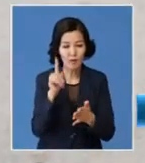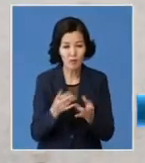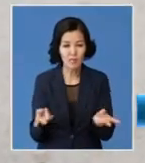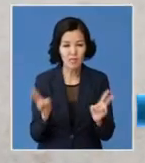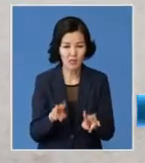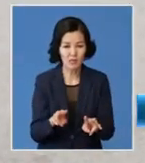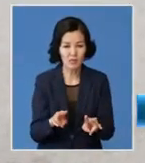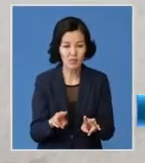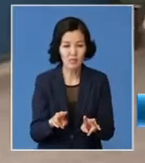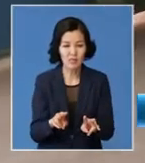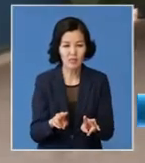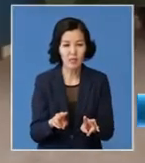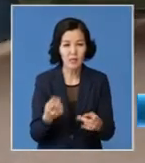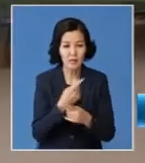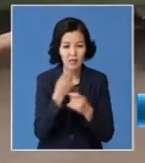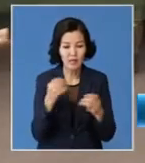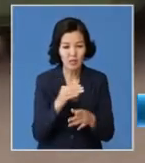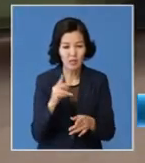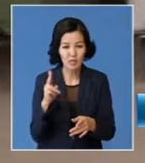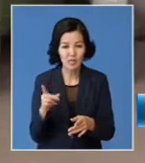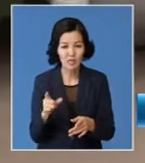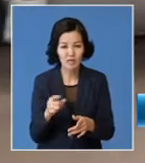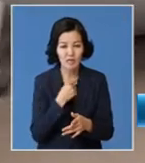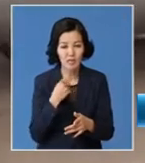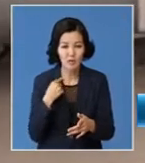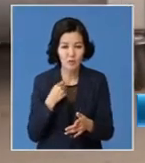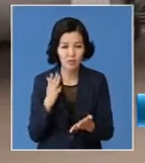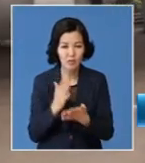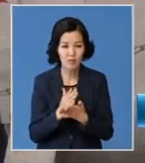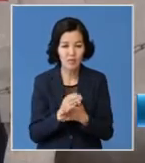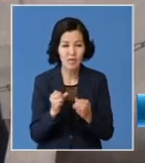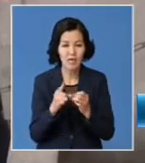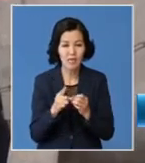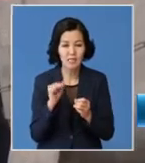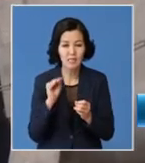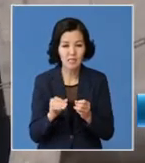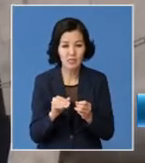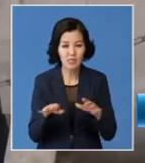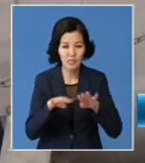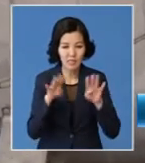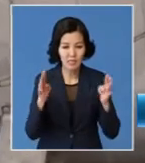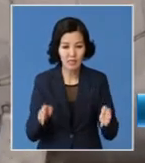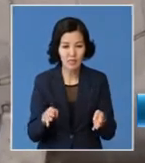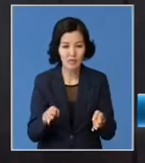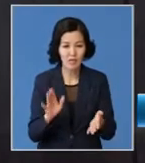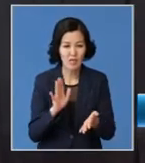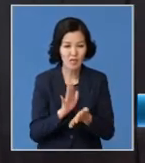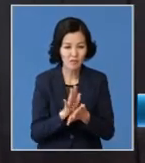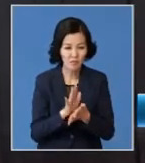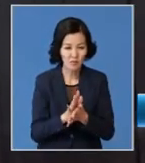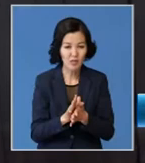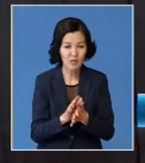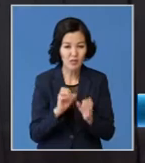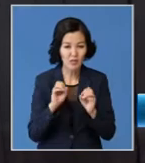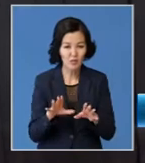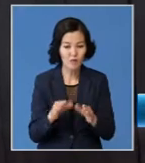остается открытым. По информации отдела ЖКХ, сейчас в Талдыкургане имеется почти 11 тысяч контейнеров для твердобытовых отходов. В